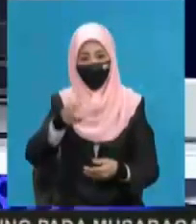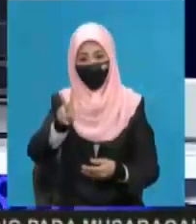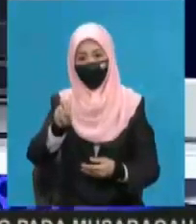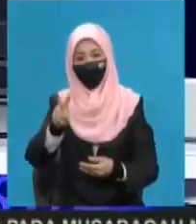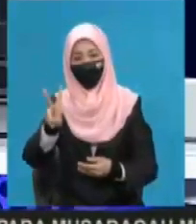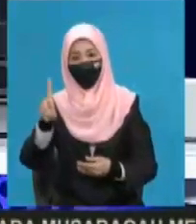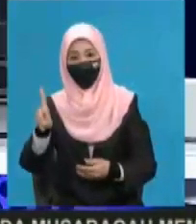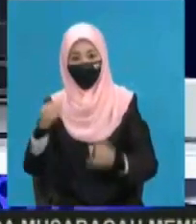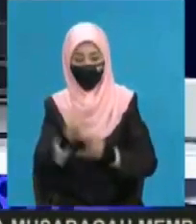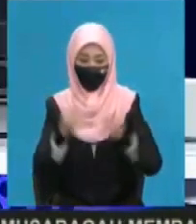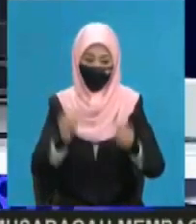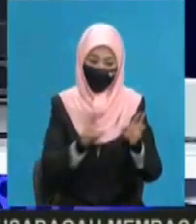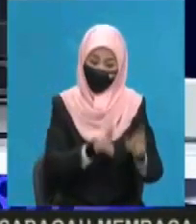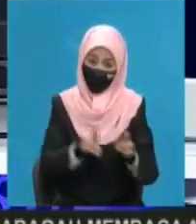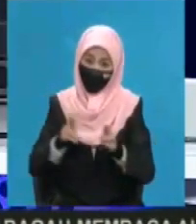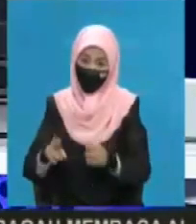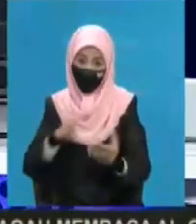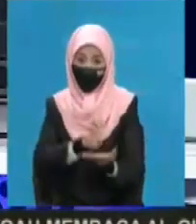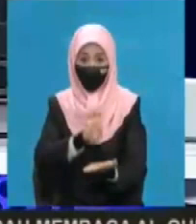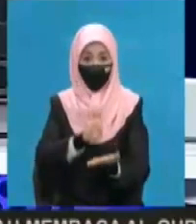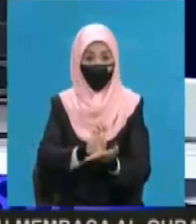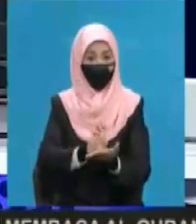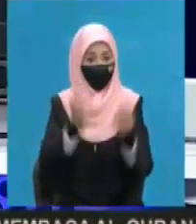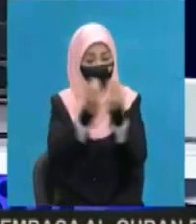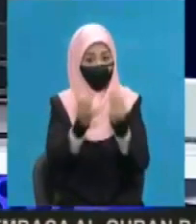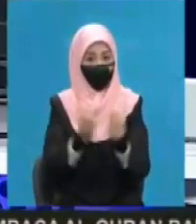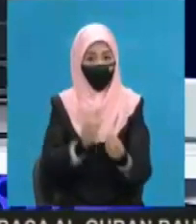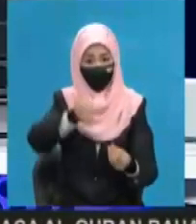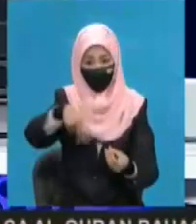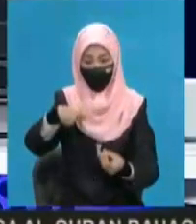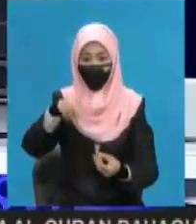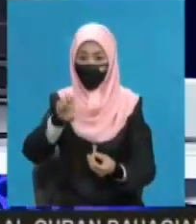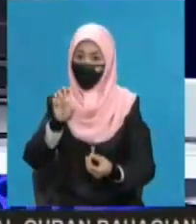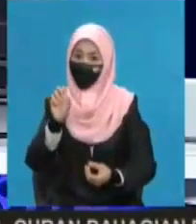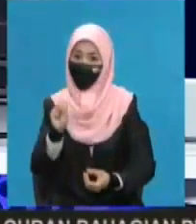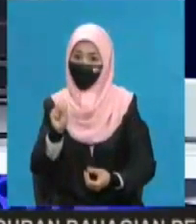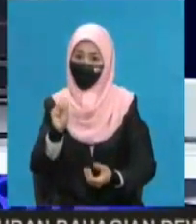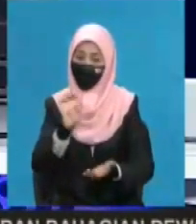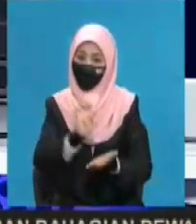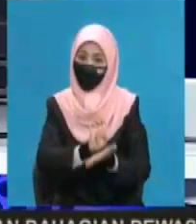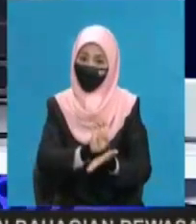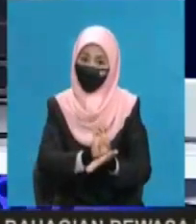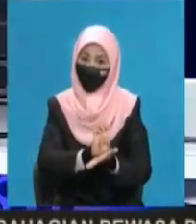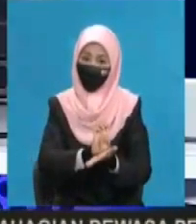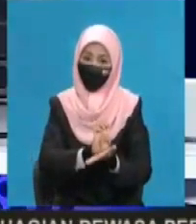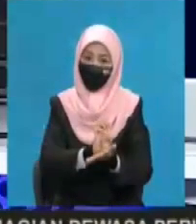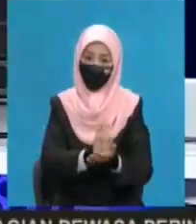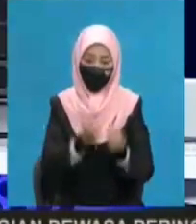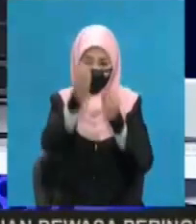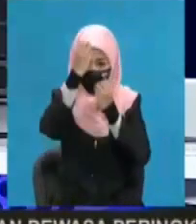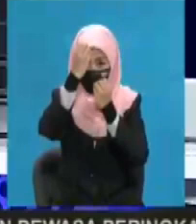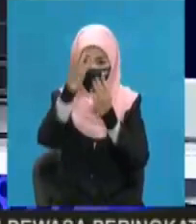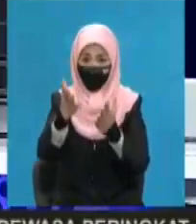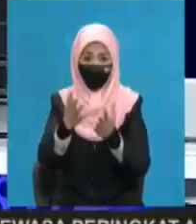satu jabatan perancangan ekonomi dan statistik BPS kementerian keuangan dan ekonomi dalam siaran medianya